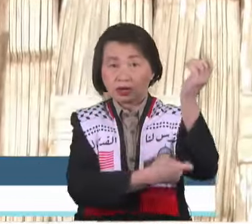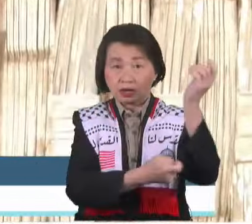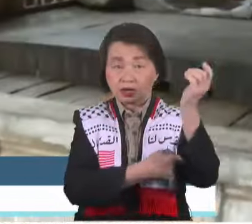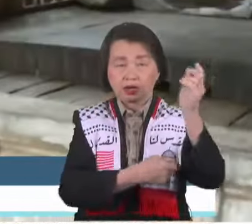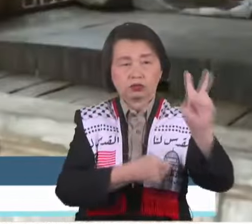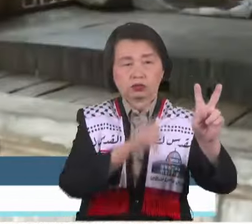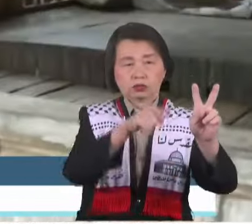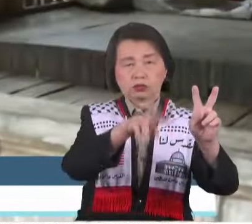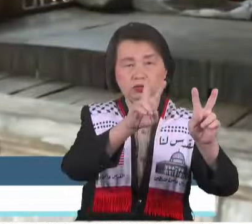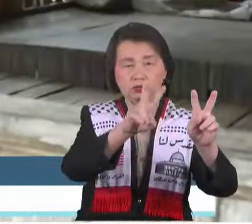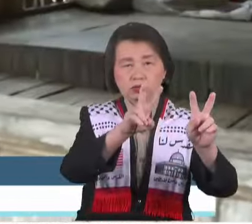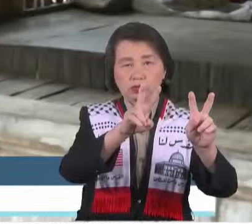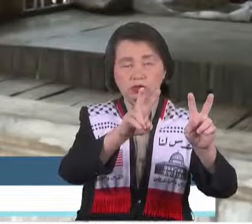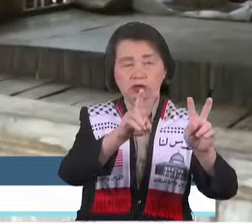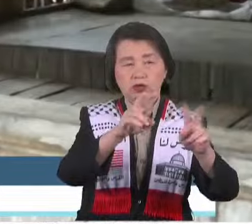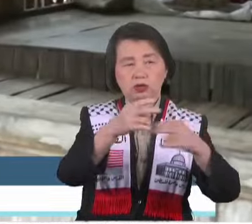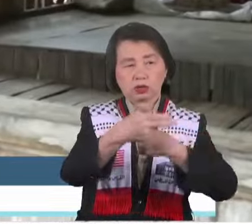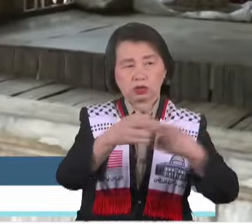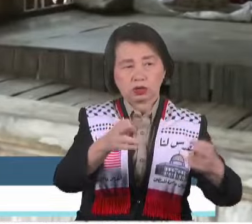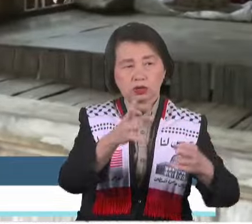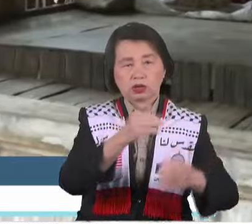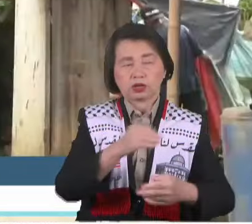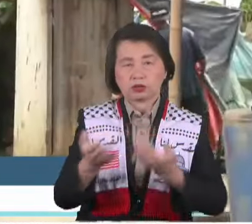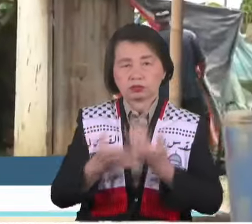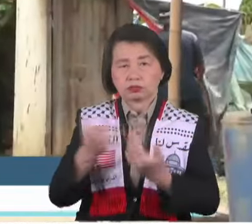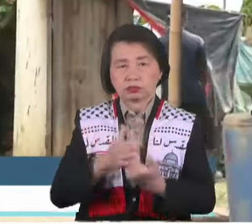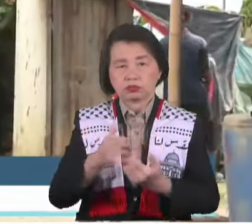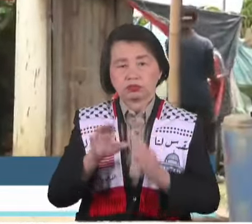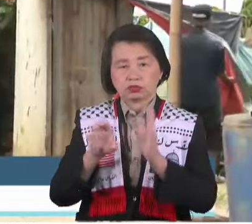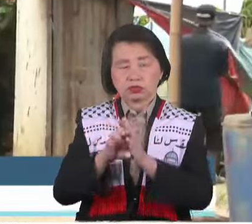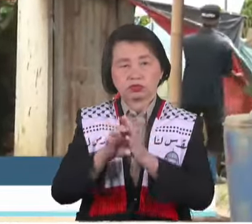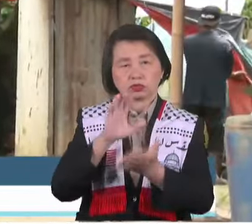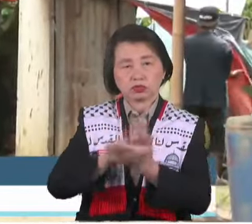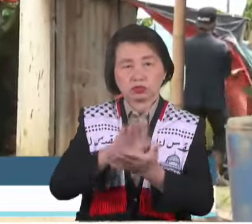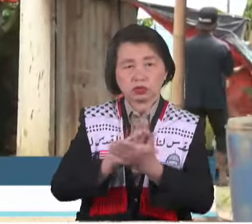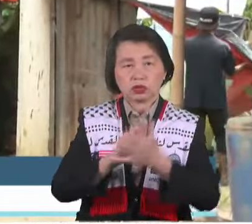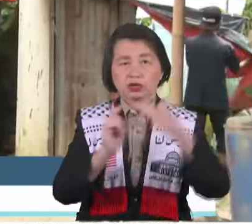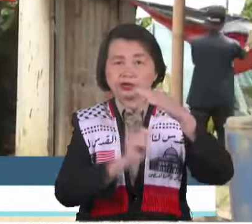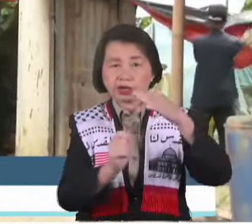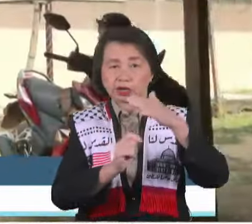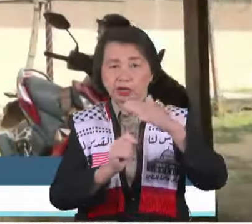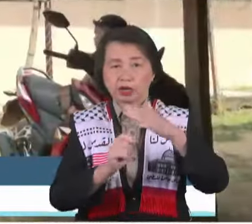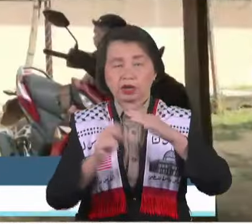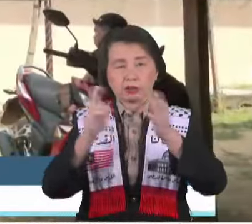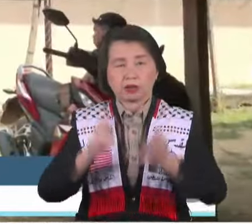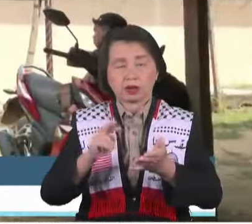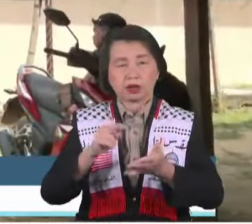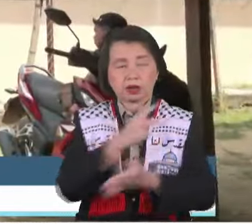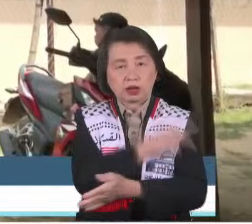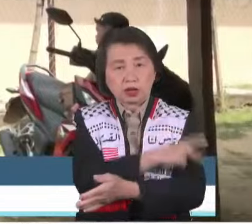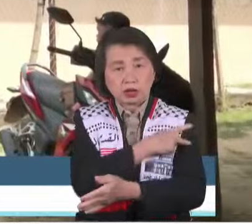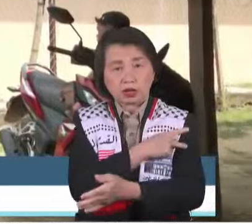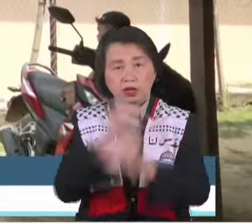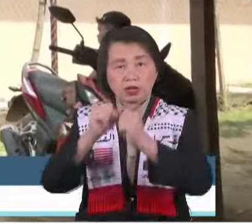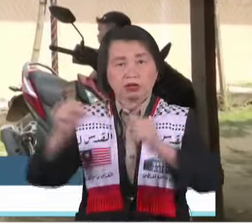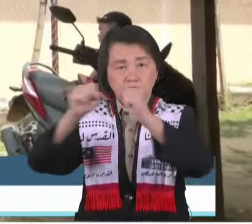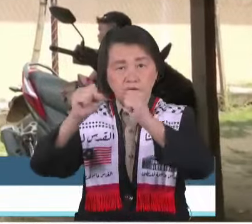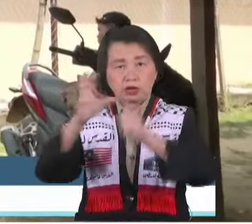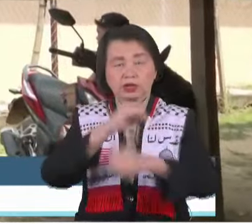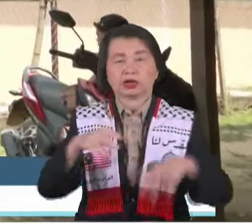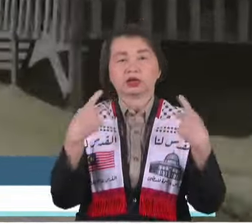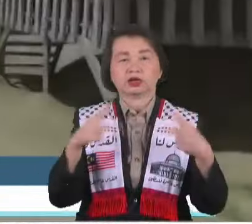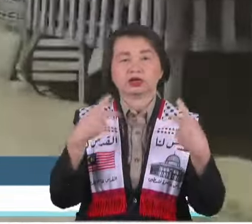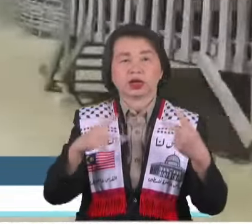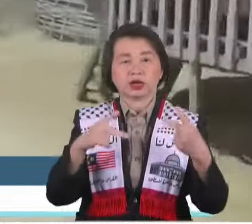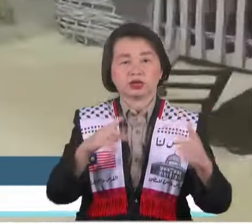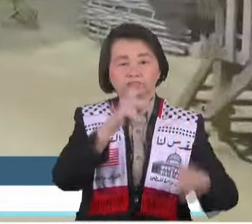2.2 hektar, selain kemudahan awam seperti sekolah, tadika, balai rawatan, surau dan lot kedai.